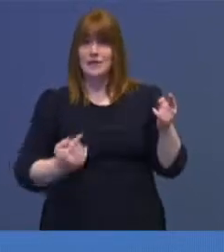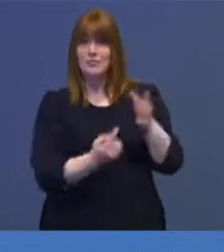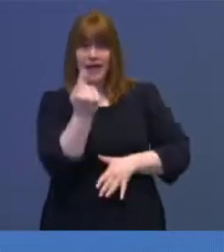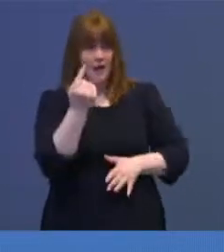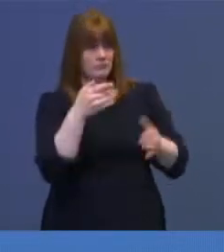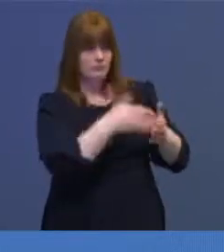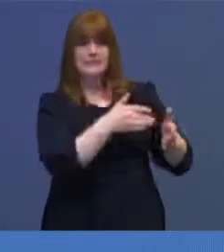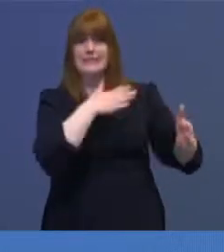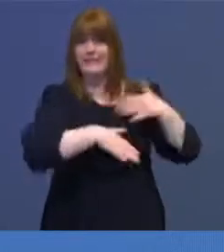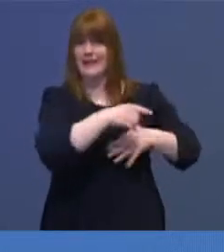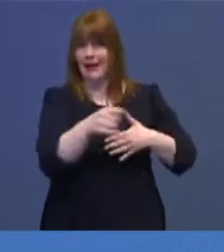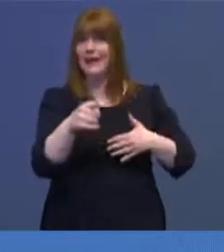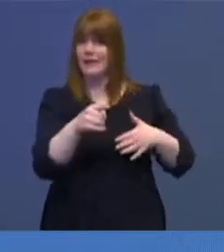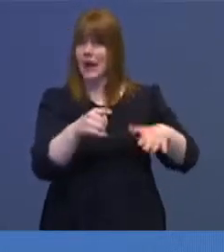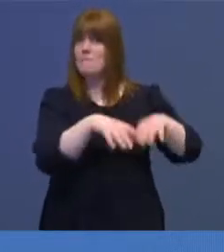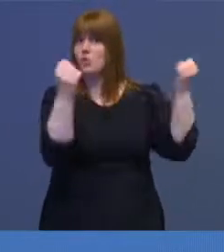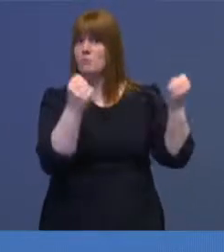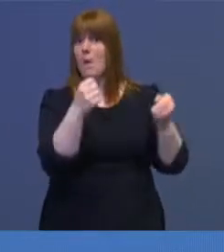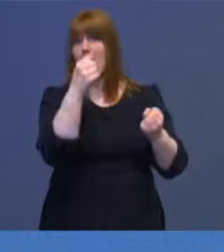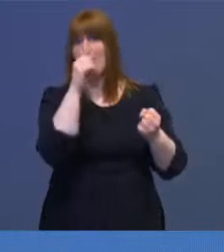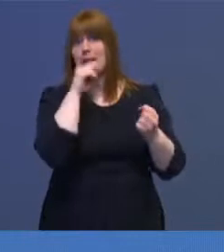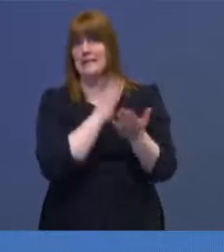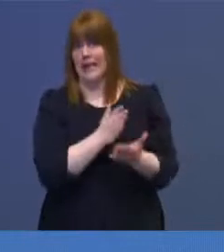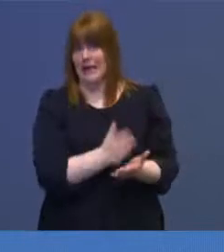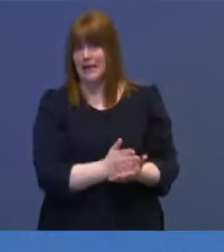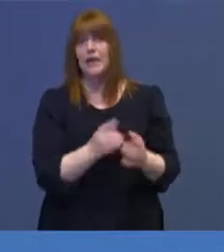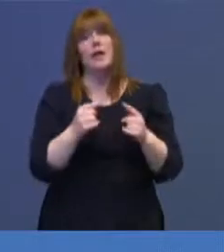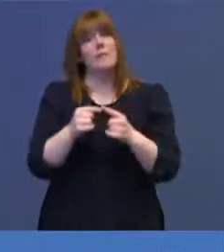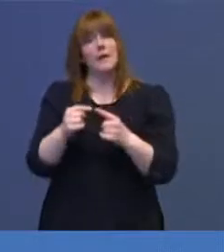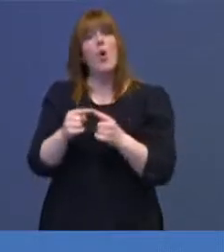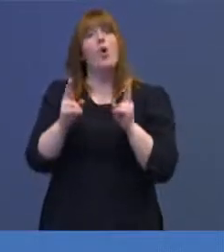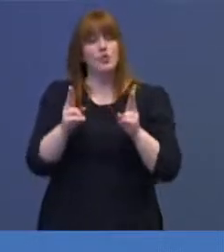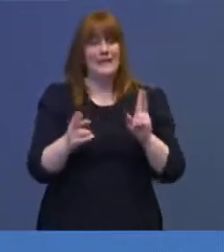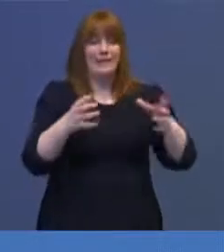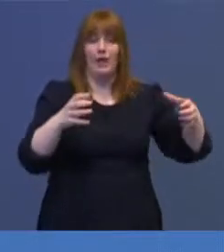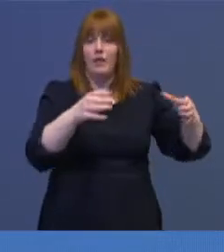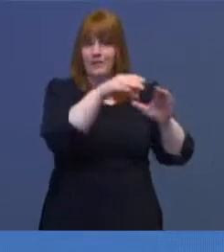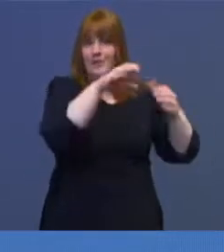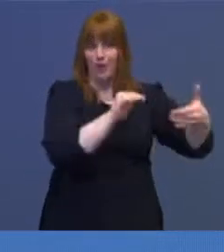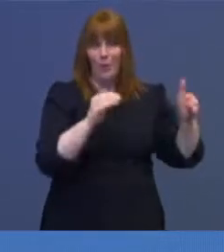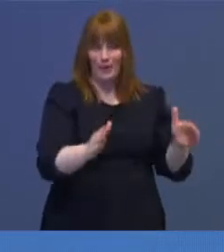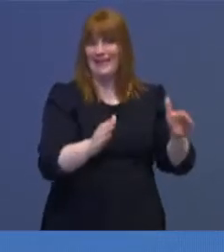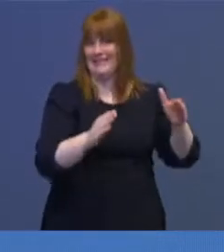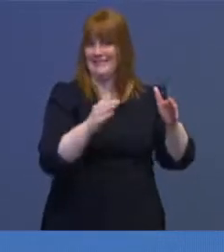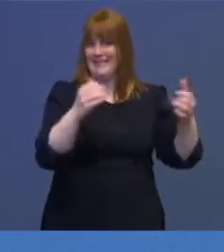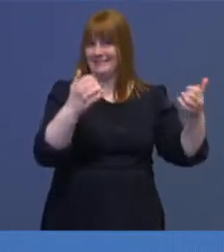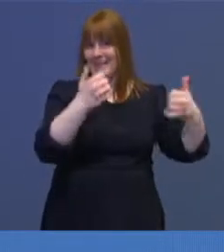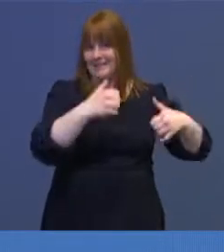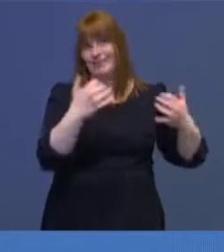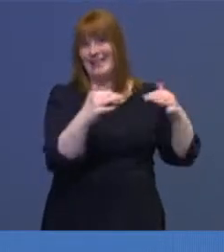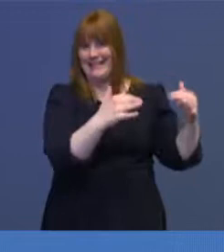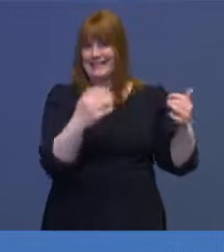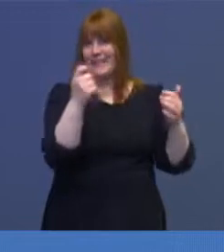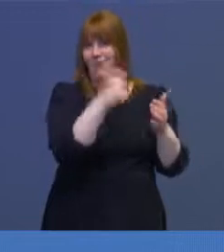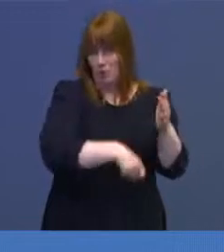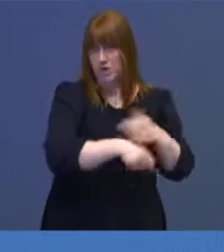folkeretten, og ganske åpenbart i kategorien krigsforbrytelser. Så det slik at politiske ledere